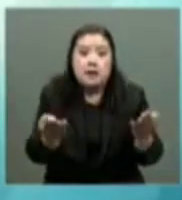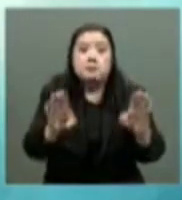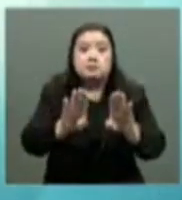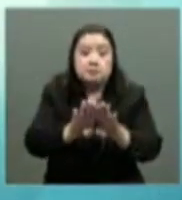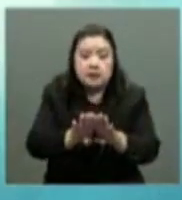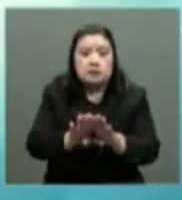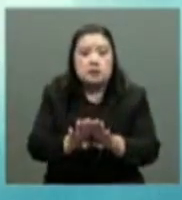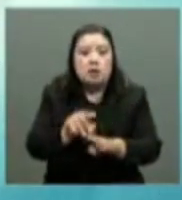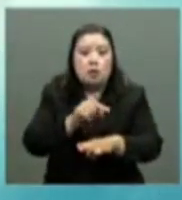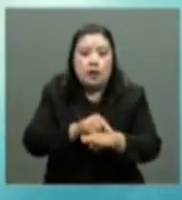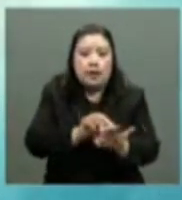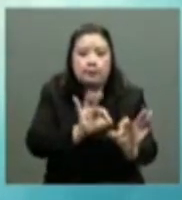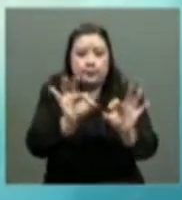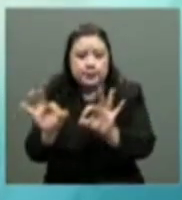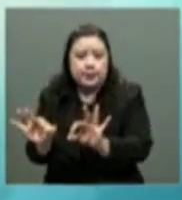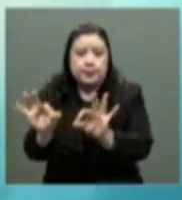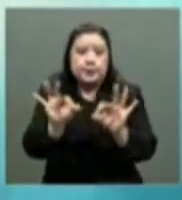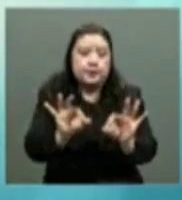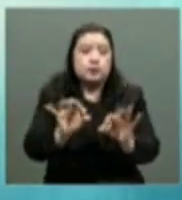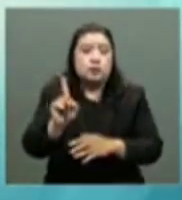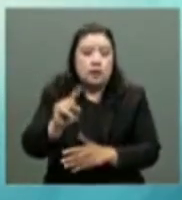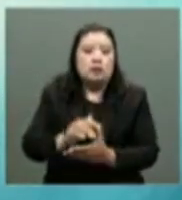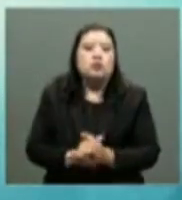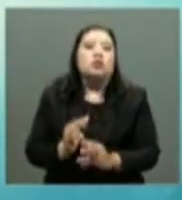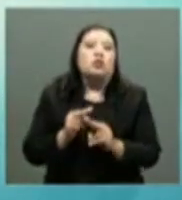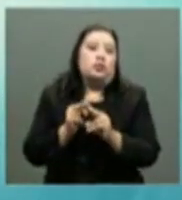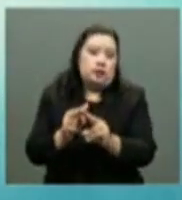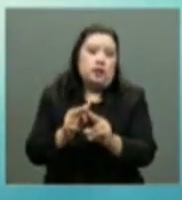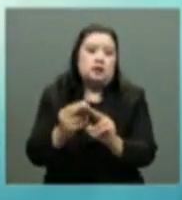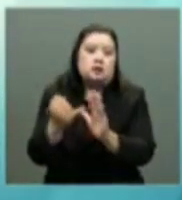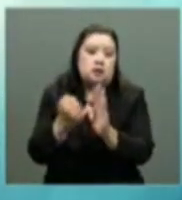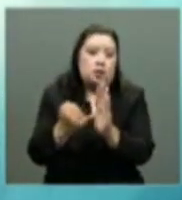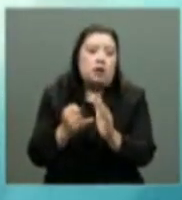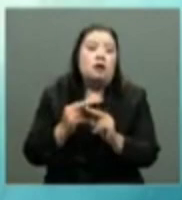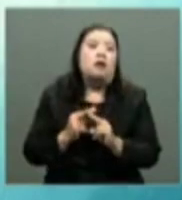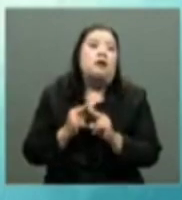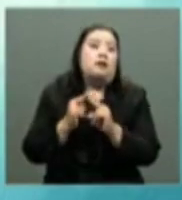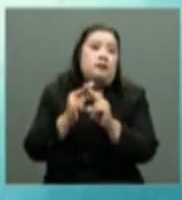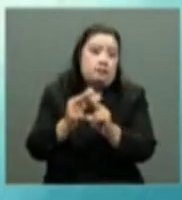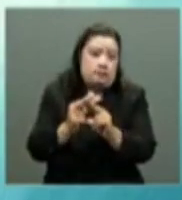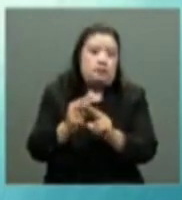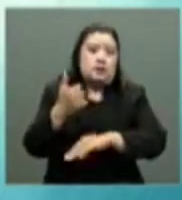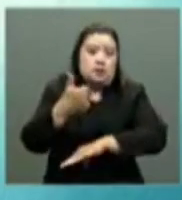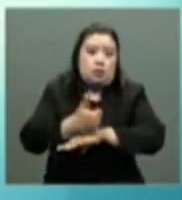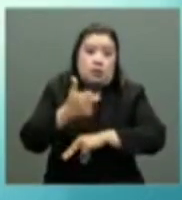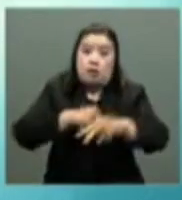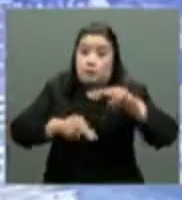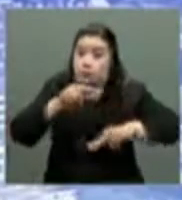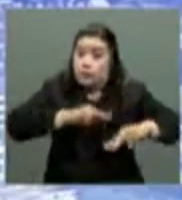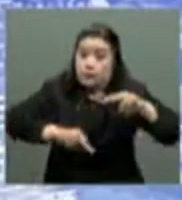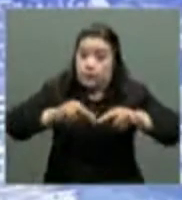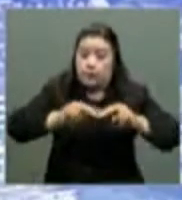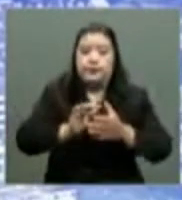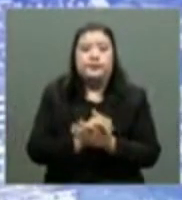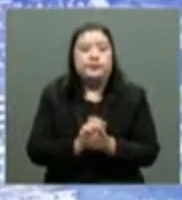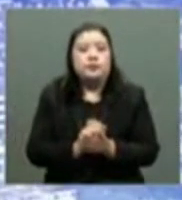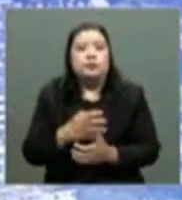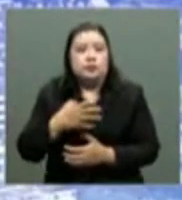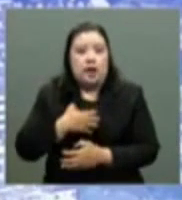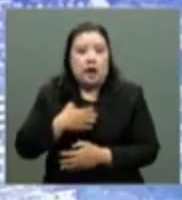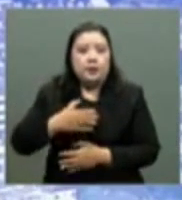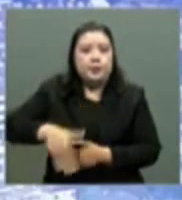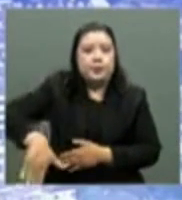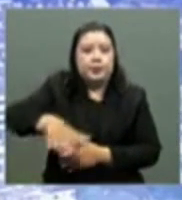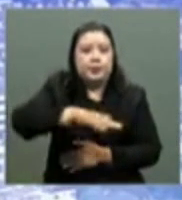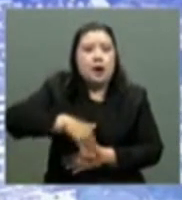หมือนกันเหลื่อมกันอะไรอย่างไรเนี่ยขึ้นอยู่กับสถานการณ์ของแต่ละจังหวัดไปนะครับอันนี้ก็นำเรียนแล้วก็อยากให้พี่น้องประชา